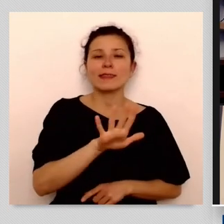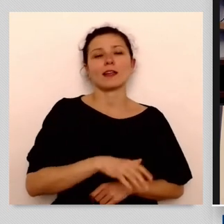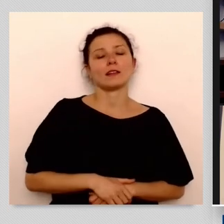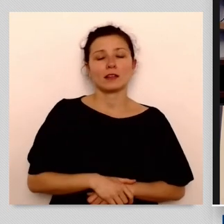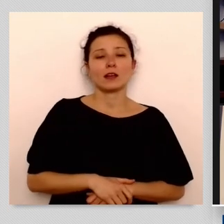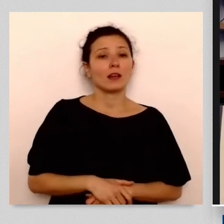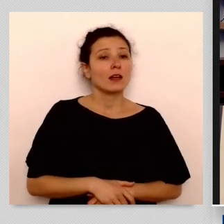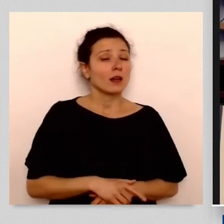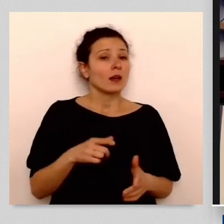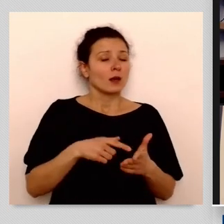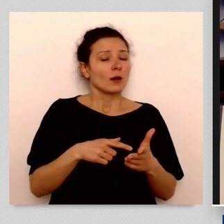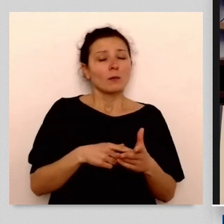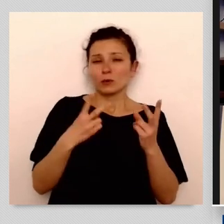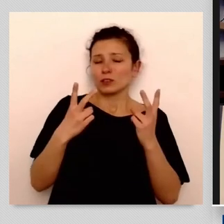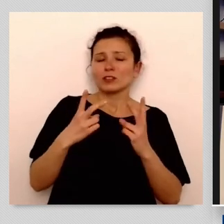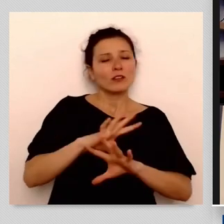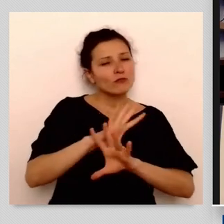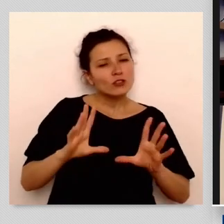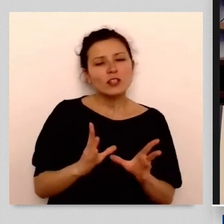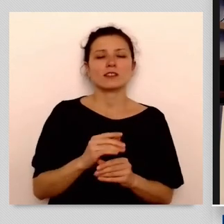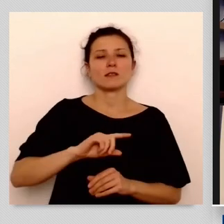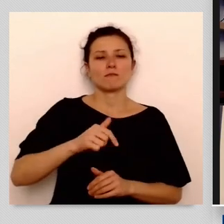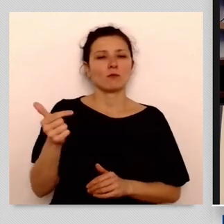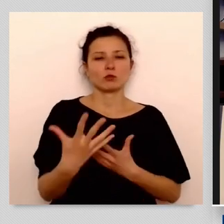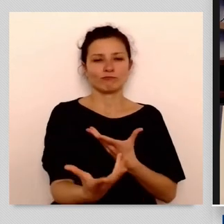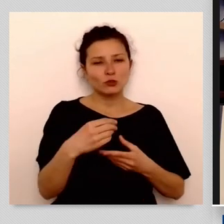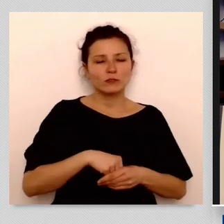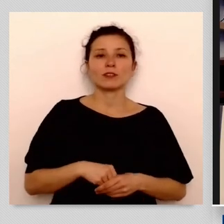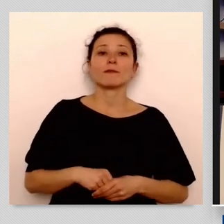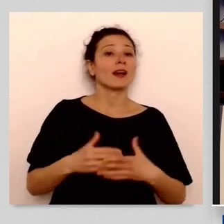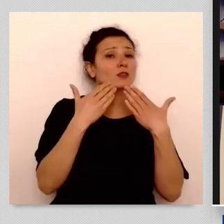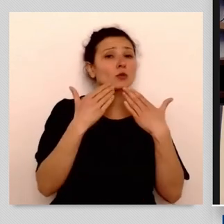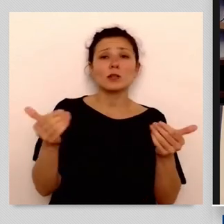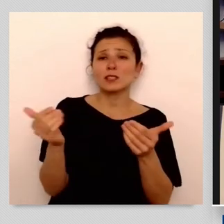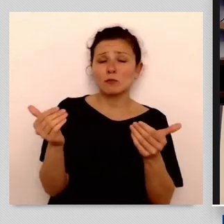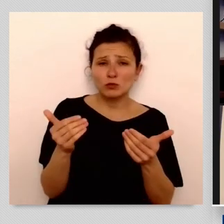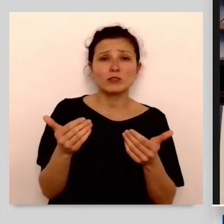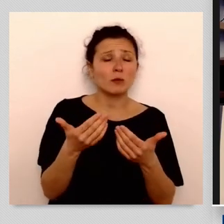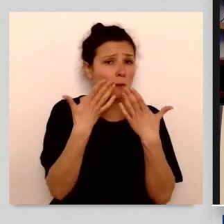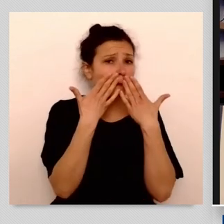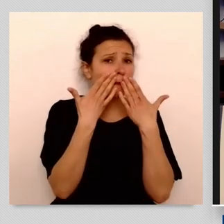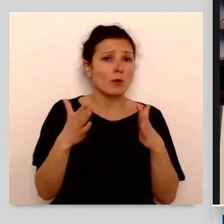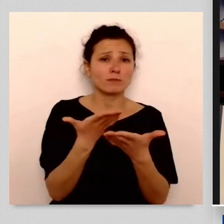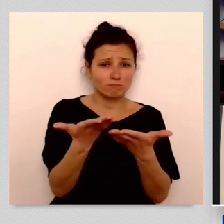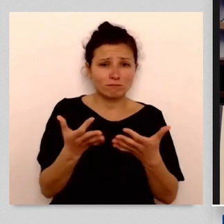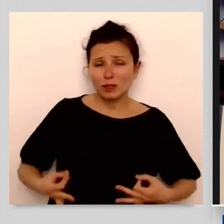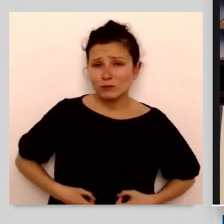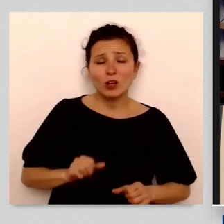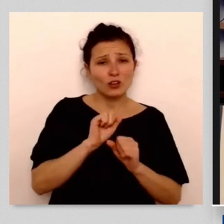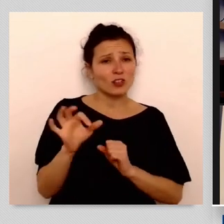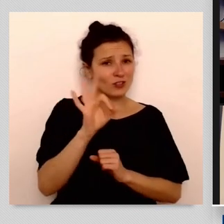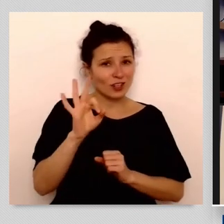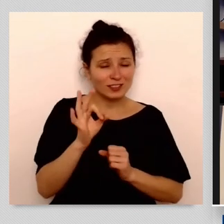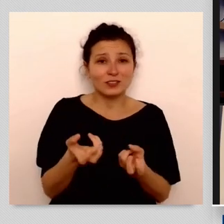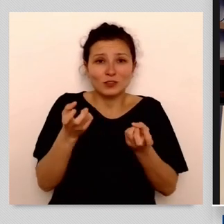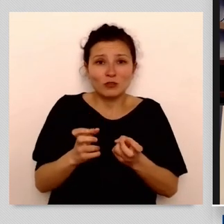że wszyscy musimy się w to włączyć. Natomiast bardzo dziękuję za ten potencjał pokazujący, że jest szansa ciągle zbudowania jakiegoś modelu